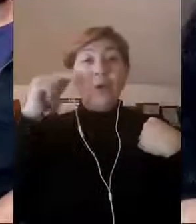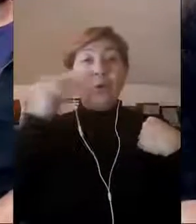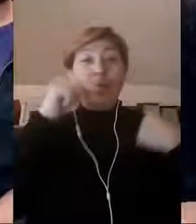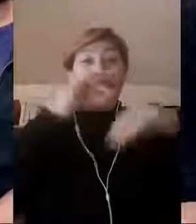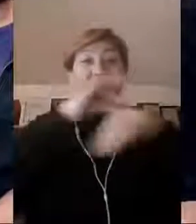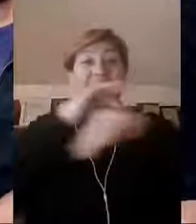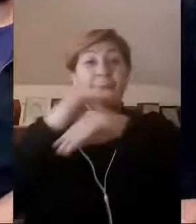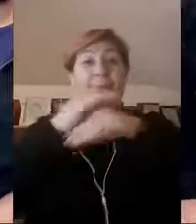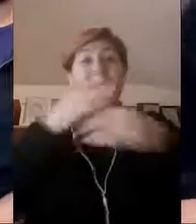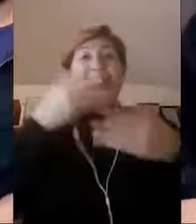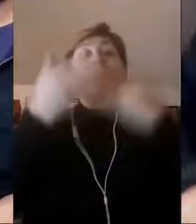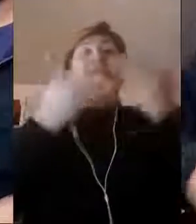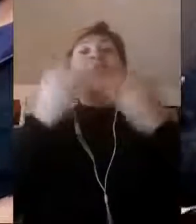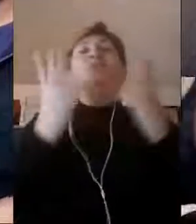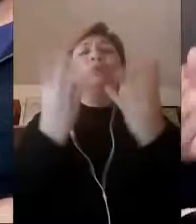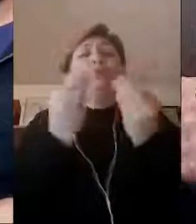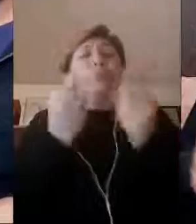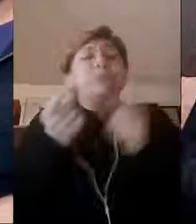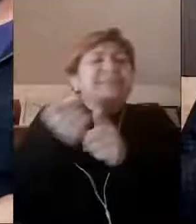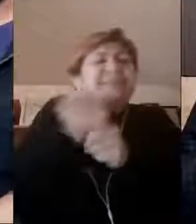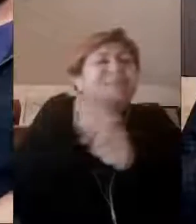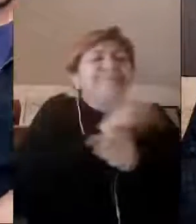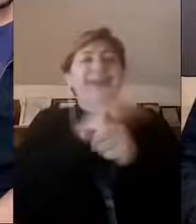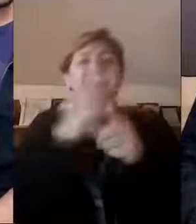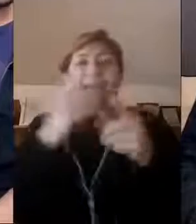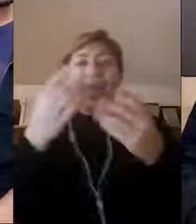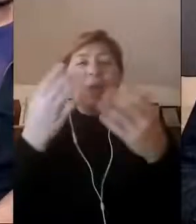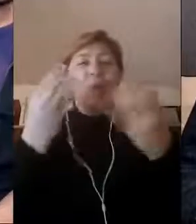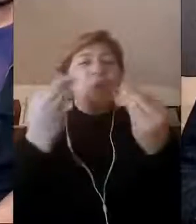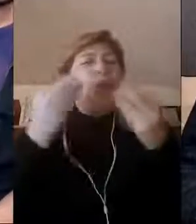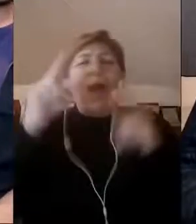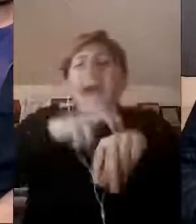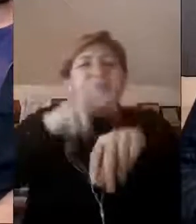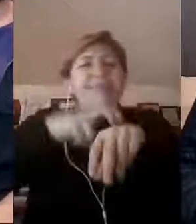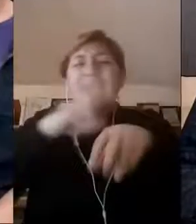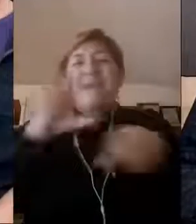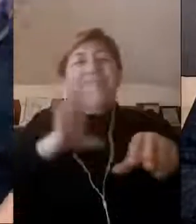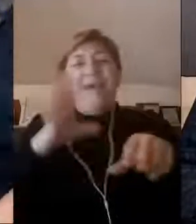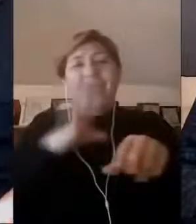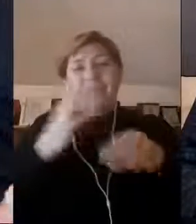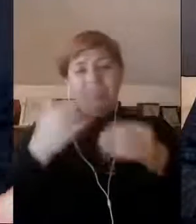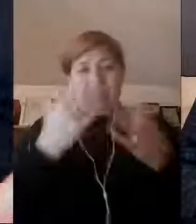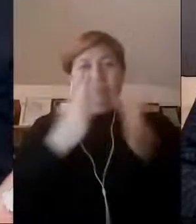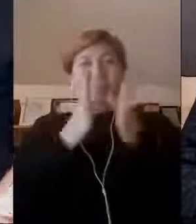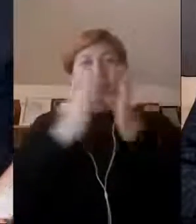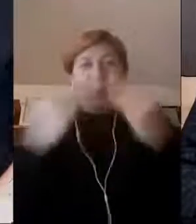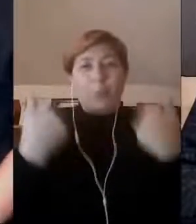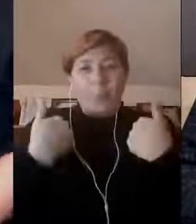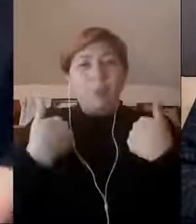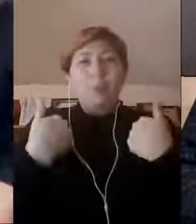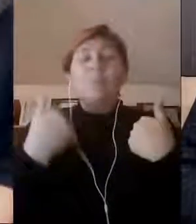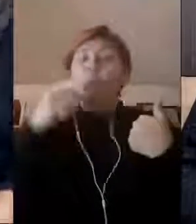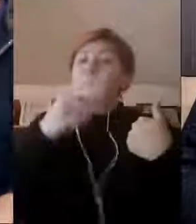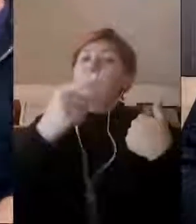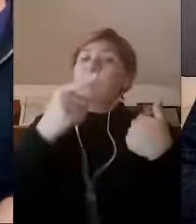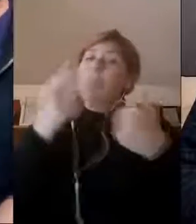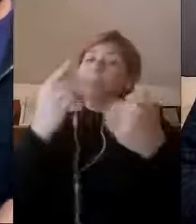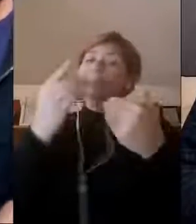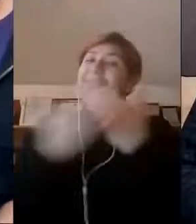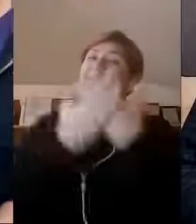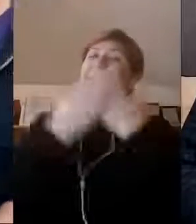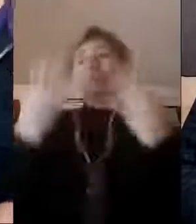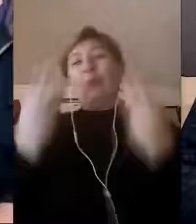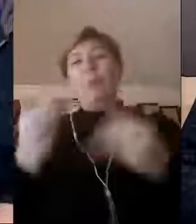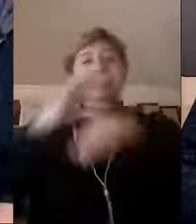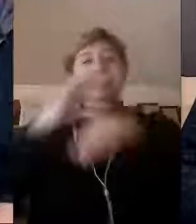rehberlerin de anlatmadığı, orada saatlerce anlatacak birçok anı var benim bildiğim. Öyle bir sana ilginç bir